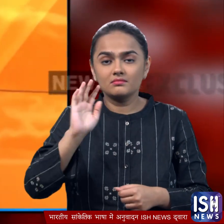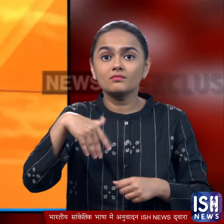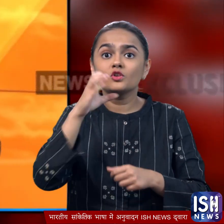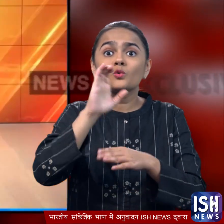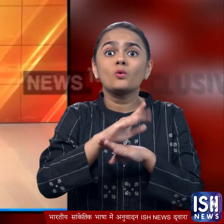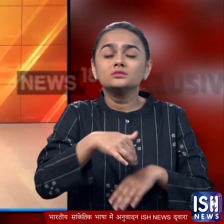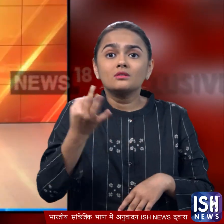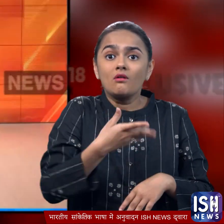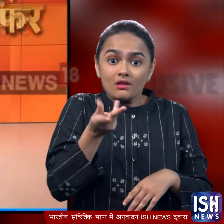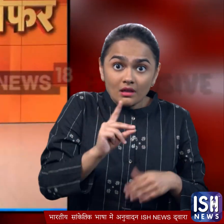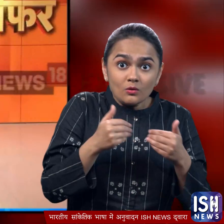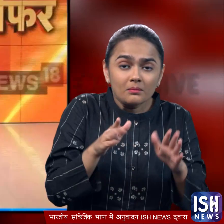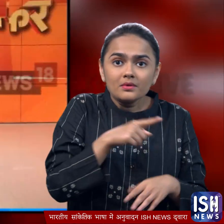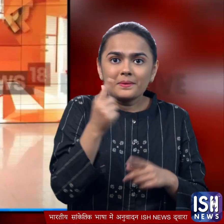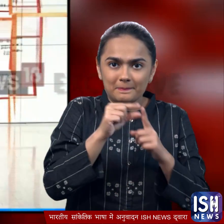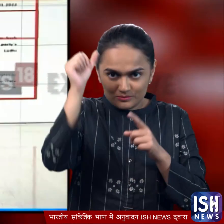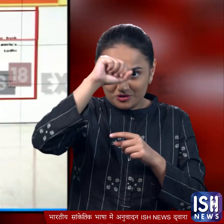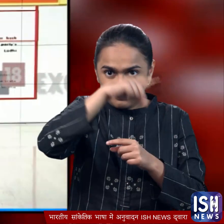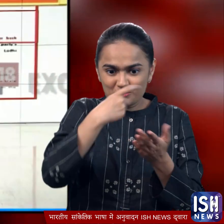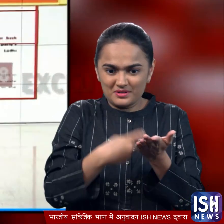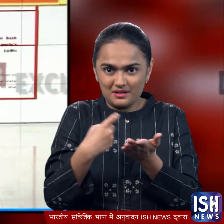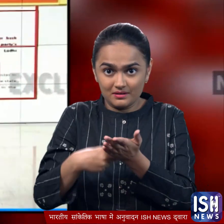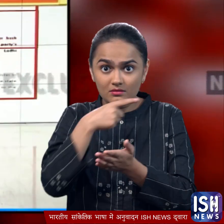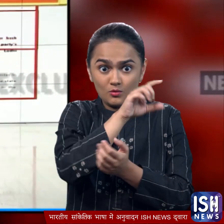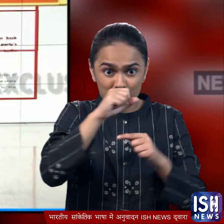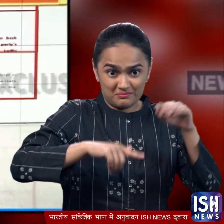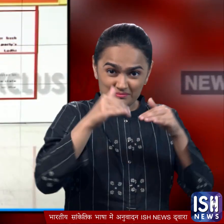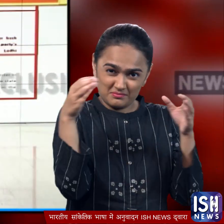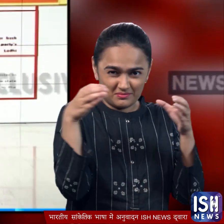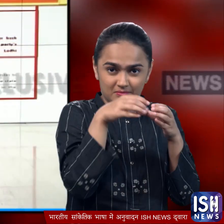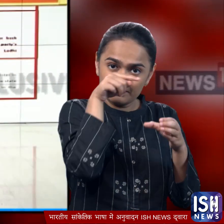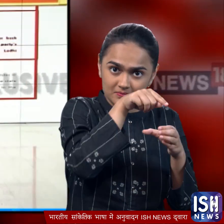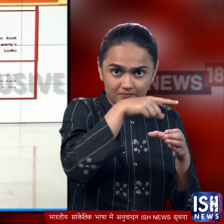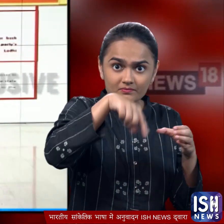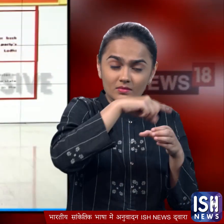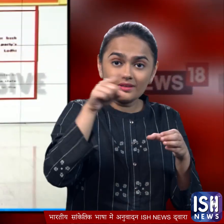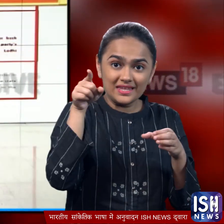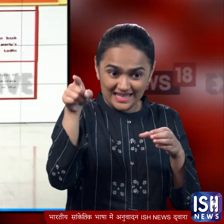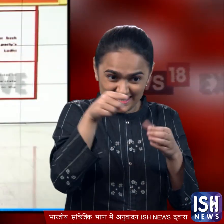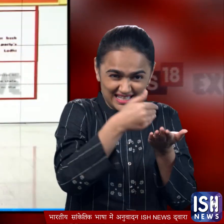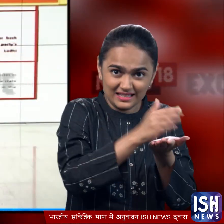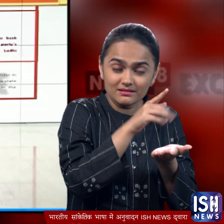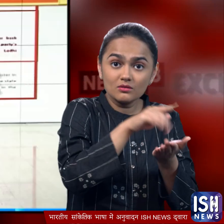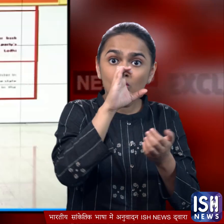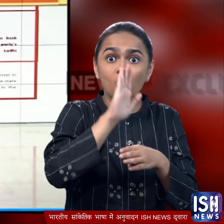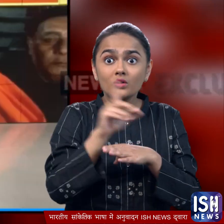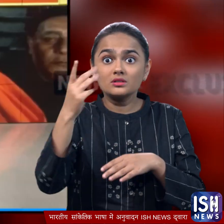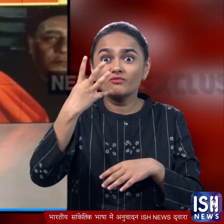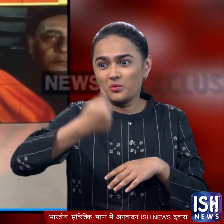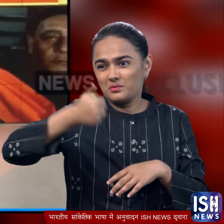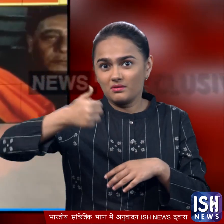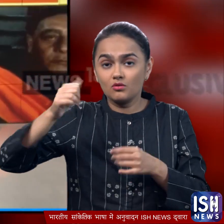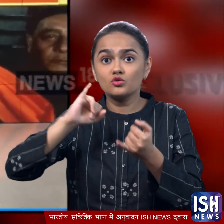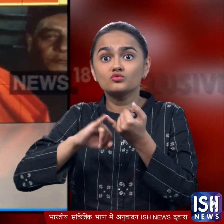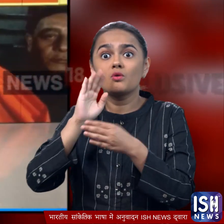कलह फिर खुलकर सामने आ गई। इस बार पंजाब के मंत्री राणा गुरजीत सिंह की पार्टी से निकालने के लिए कांग्रेस के 4